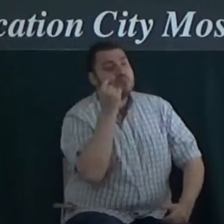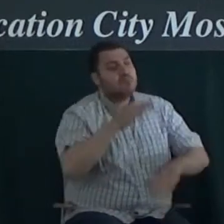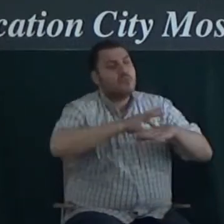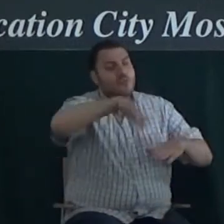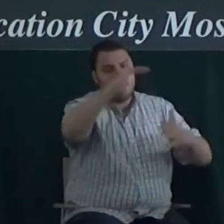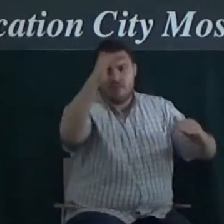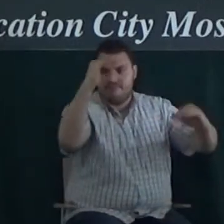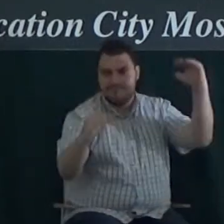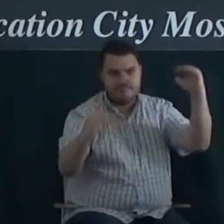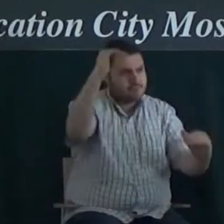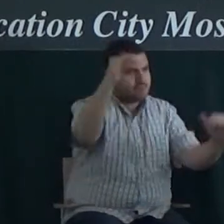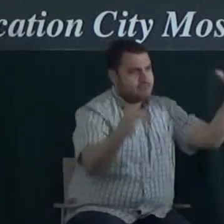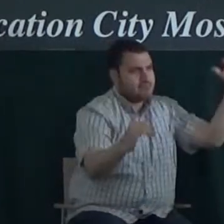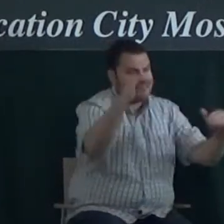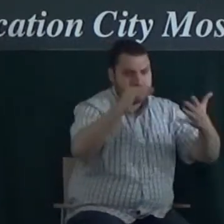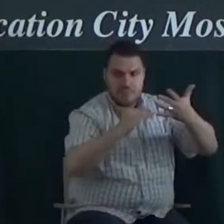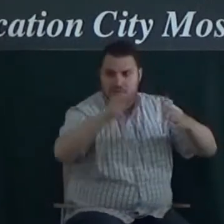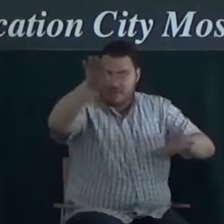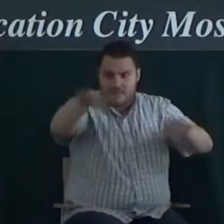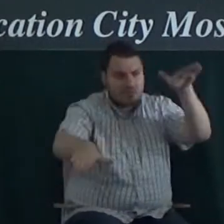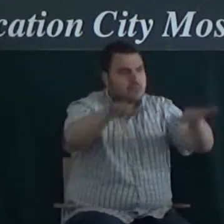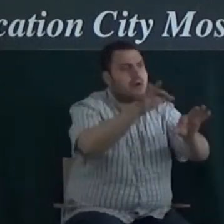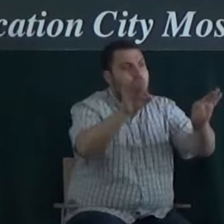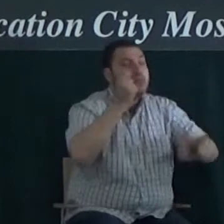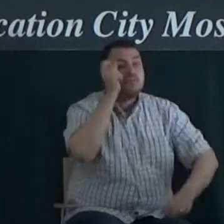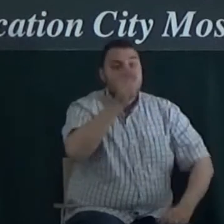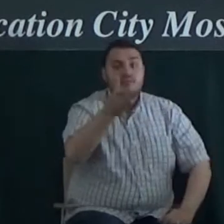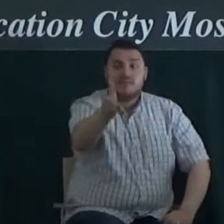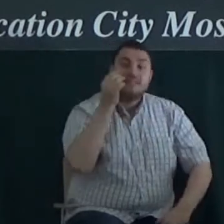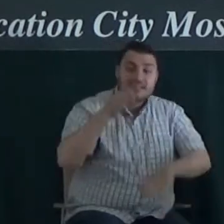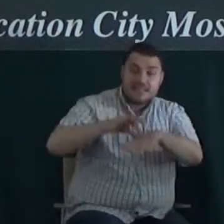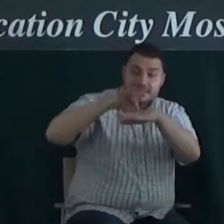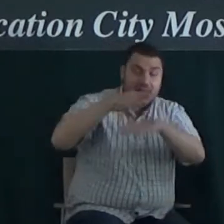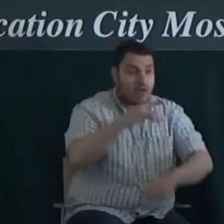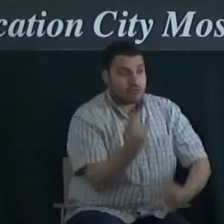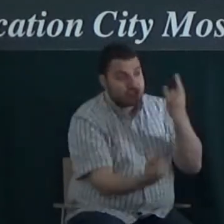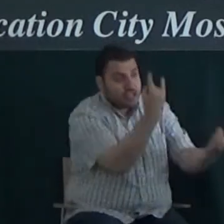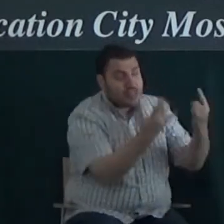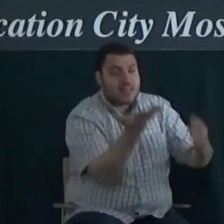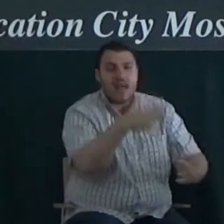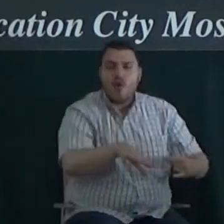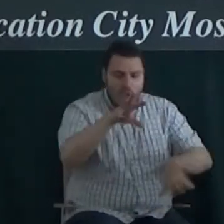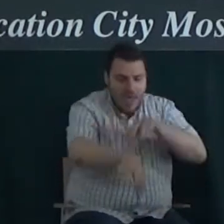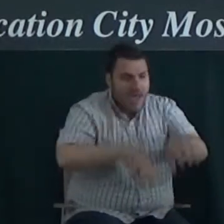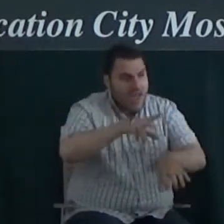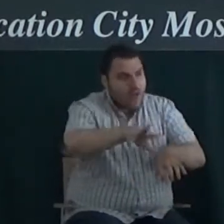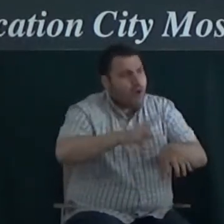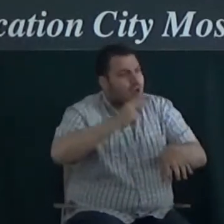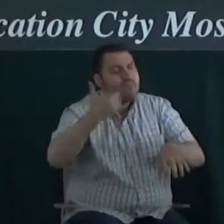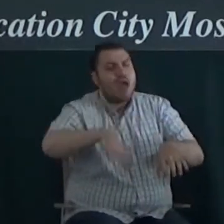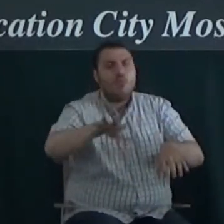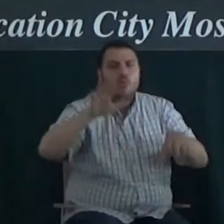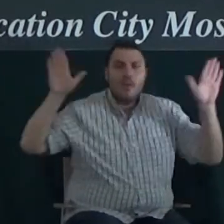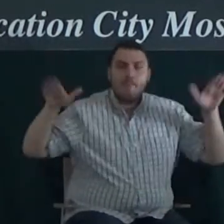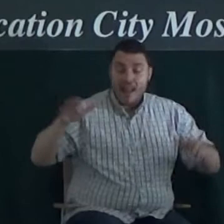مراتب متنوعة، سواء كانوا من الجن أو الإنس أو الحيوانات أو الملائكة أو سواء كانوا